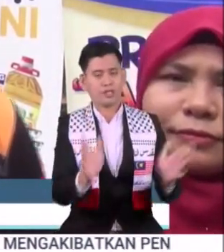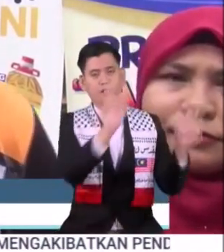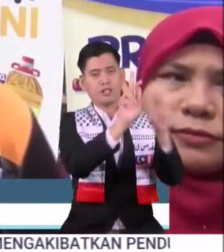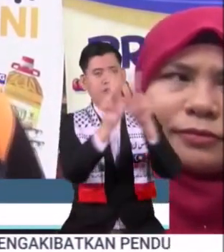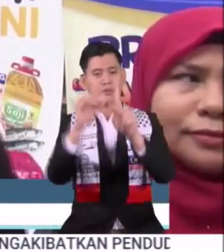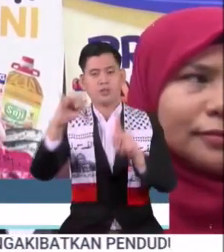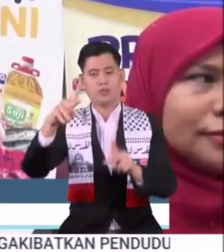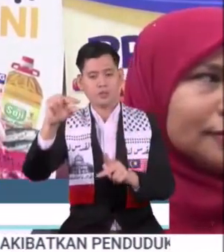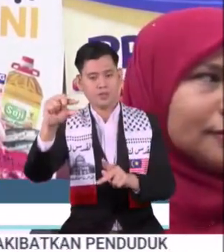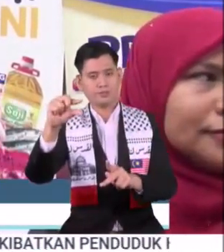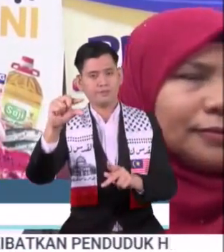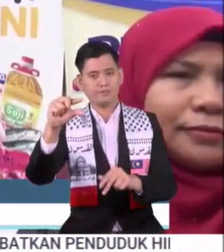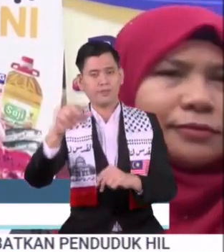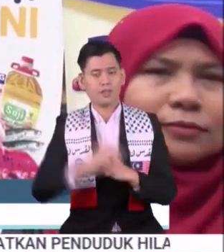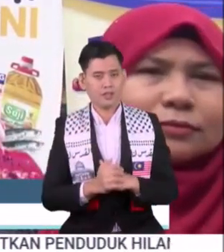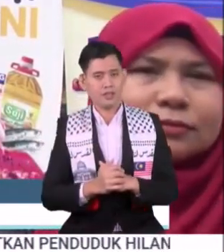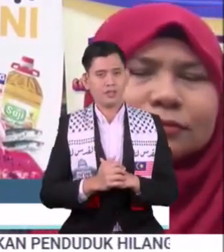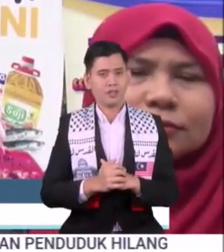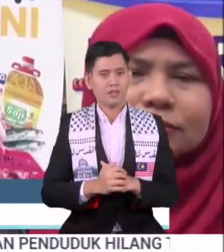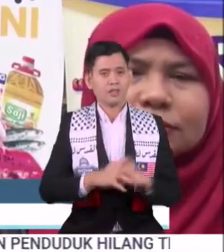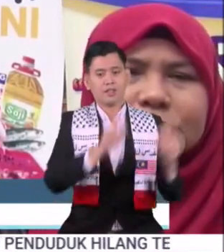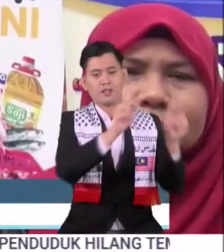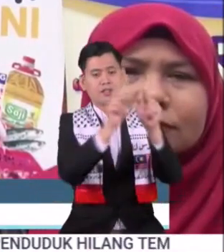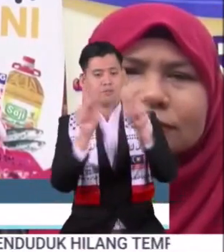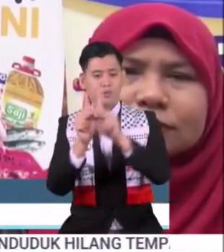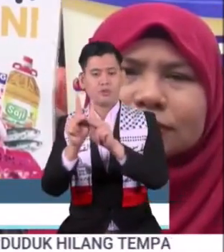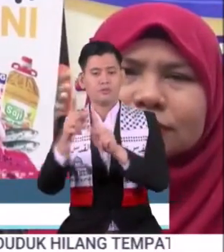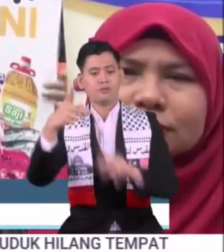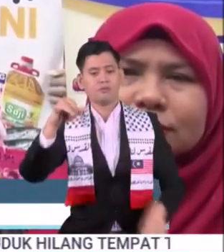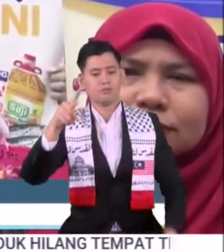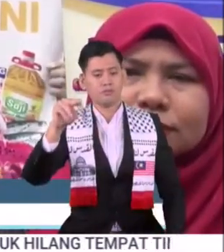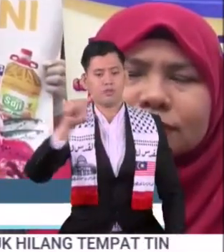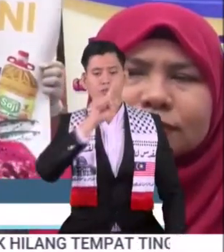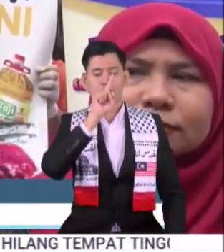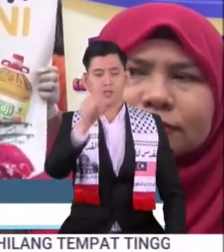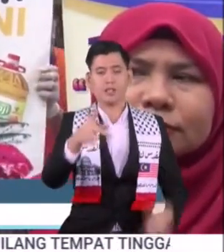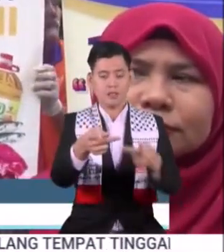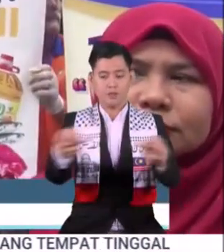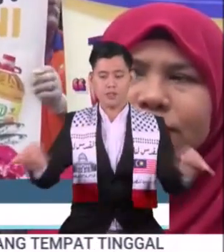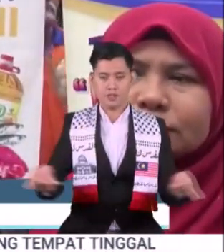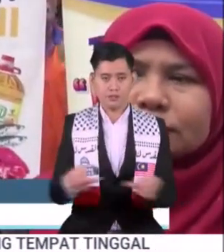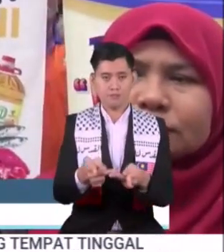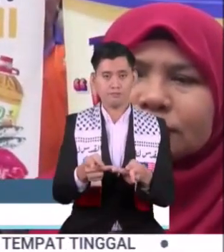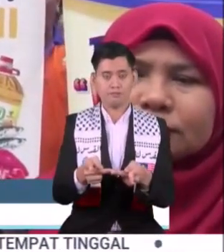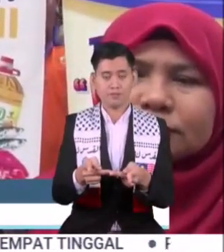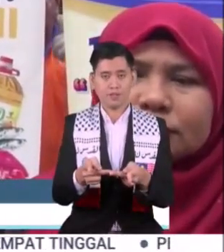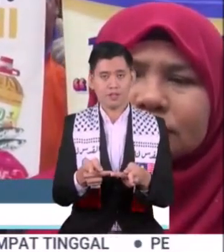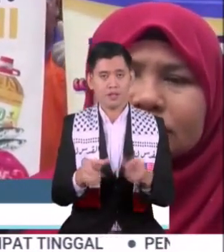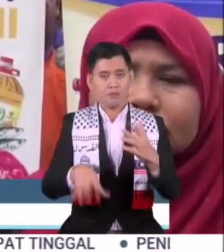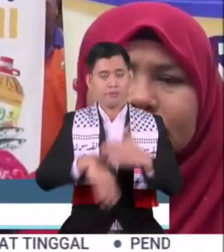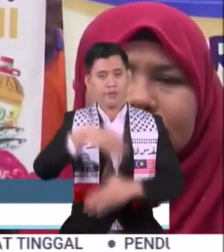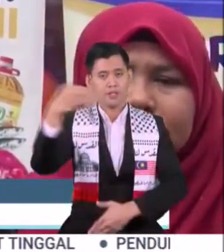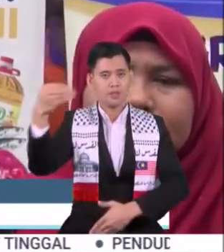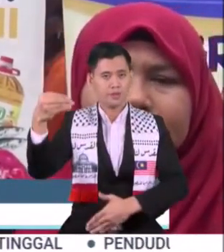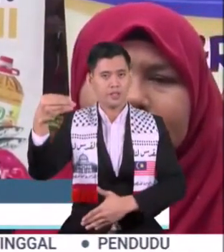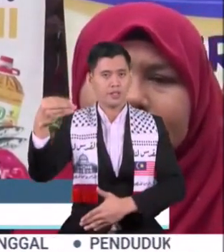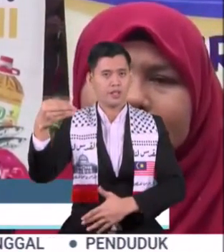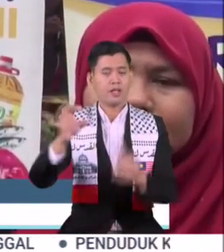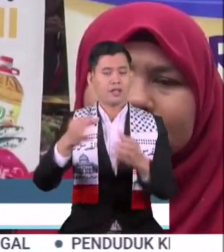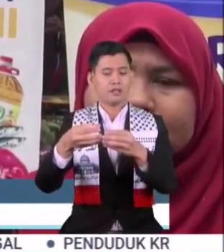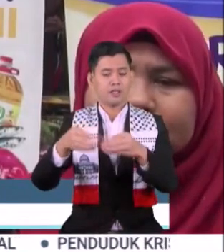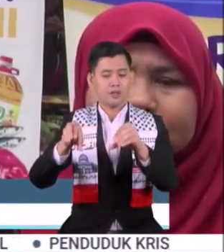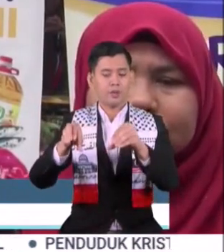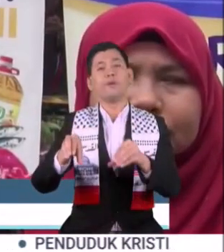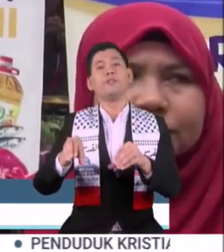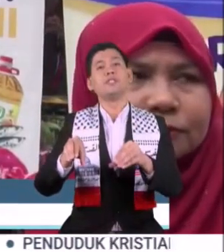terutamanya di di besut yang mana Di kampung keluang ini adalah merupakan satu kawasan pengeluaran benih ikan